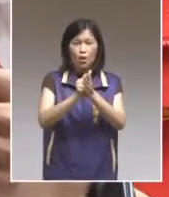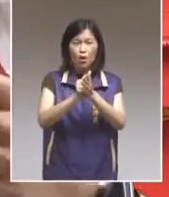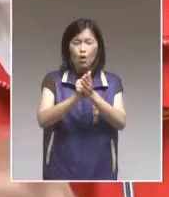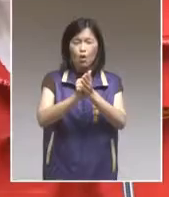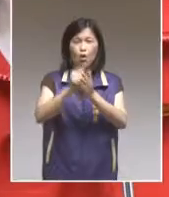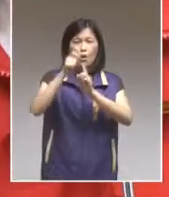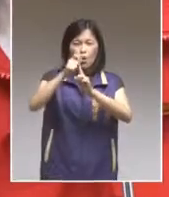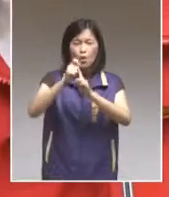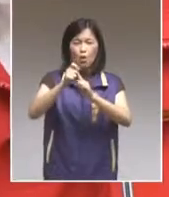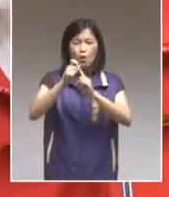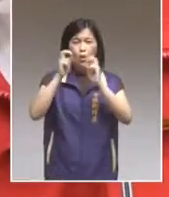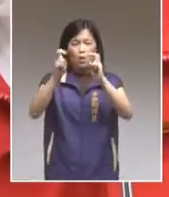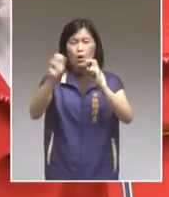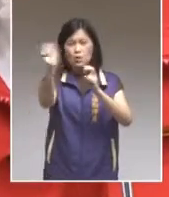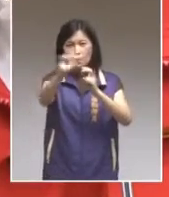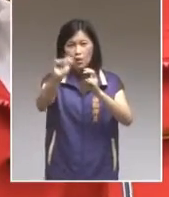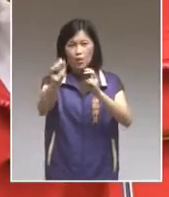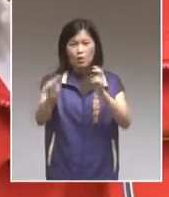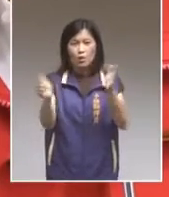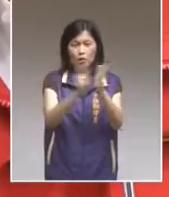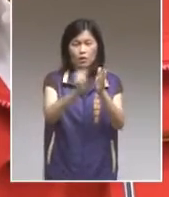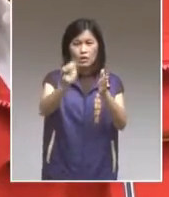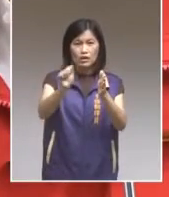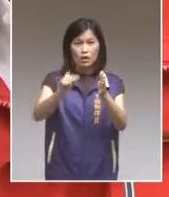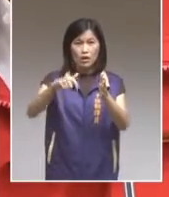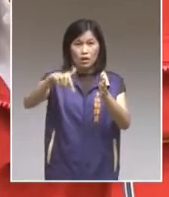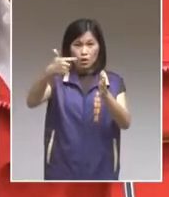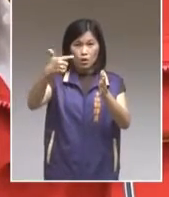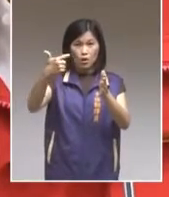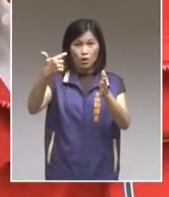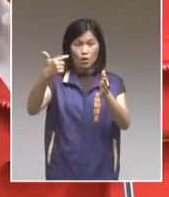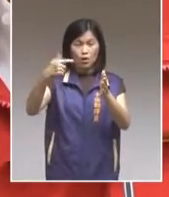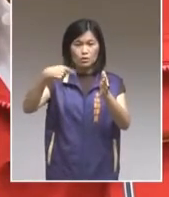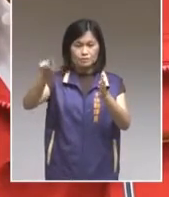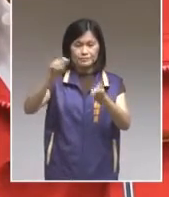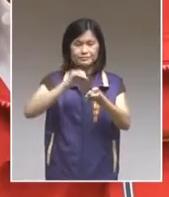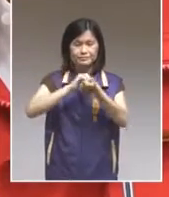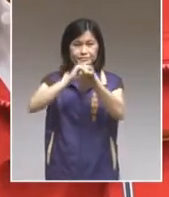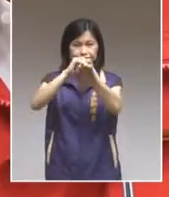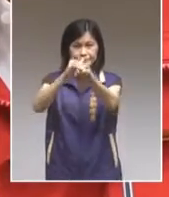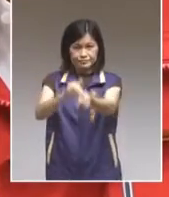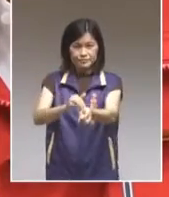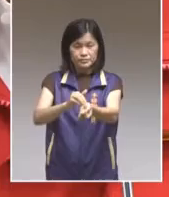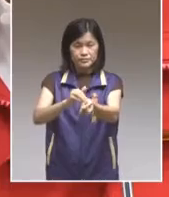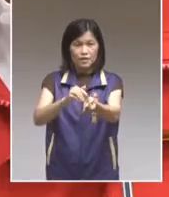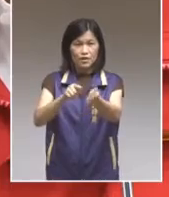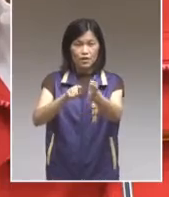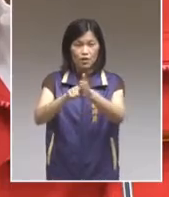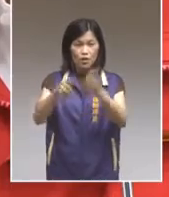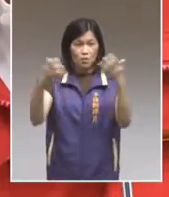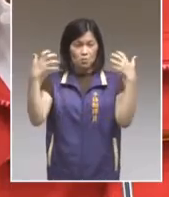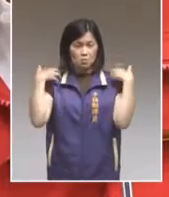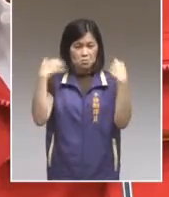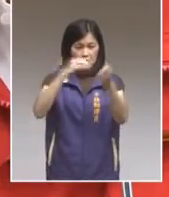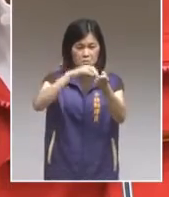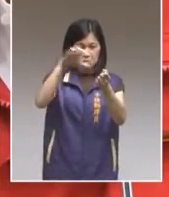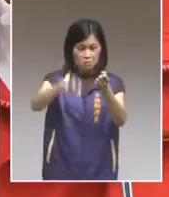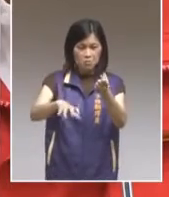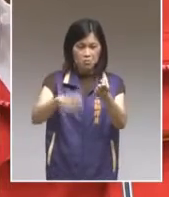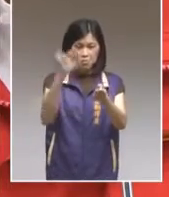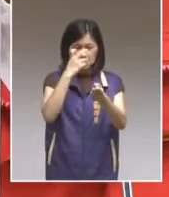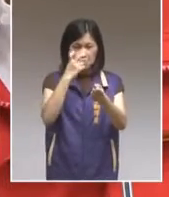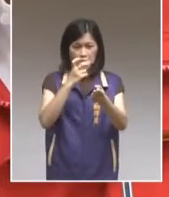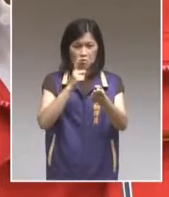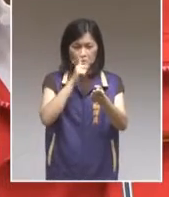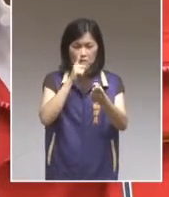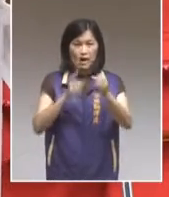具。然后赶快到这个我们的这个医院啊，专责的一些采检的单位来做